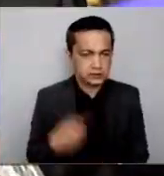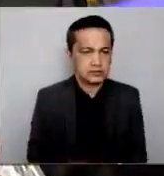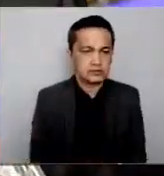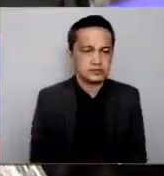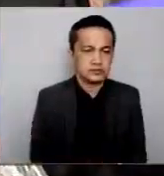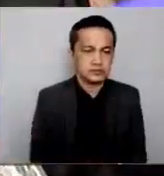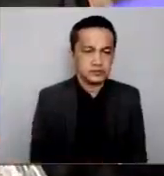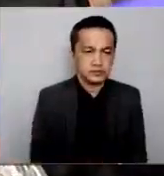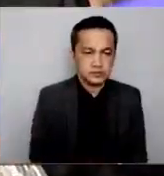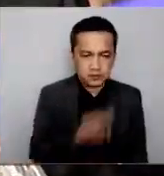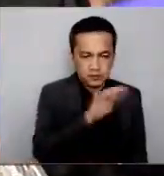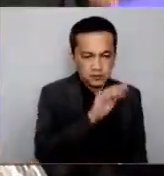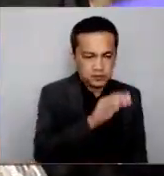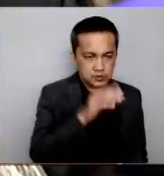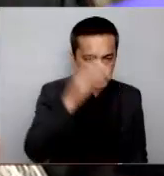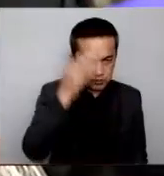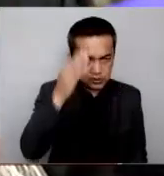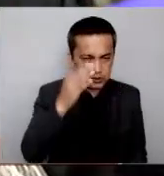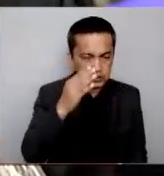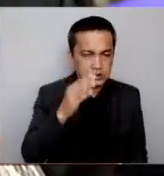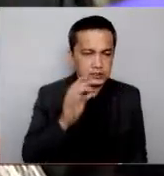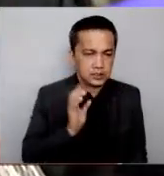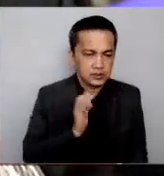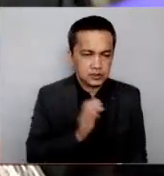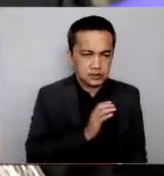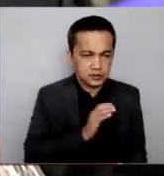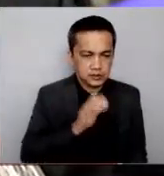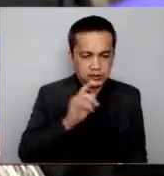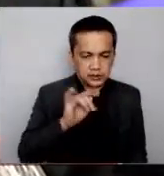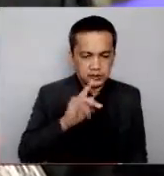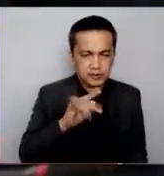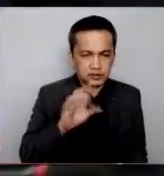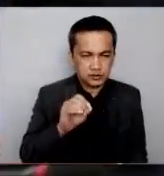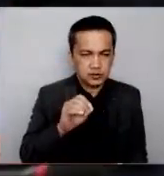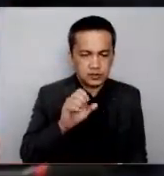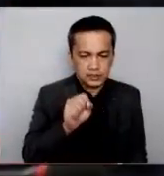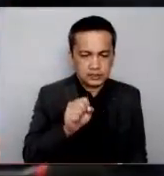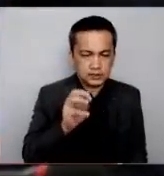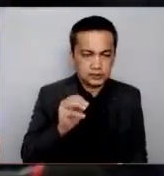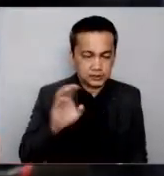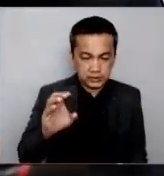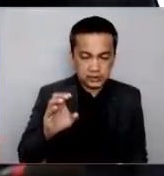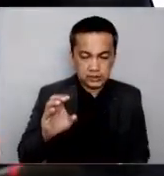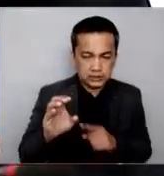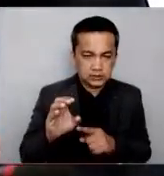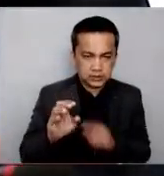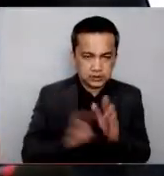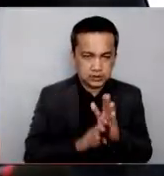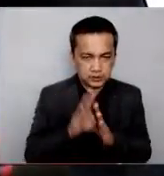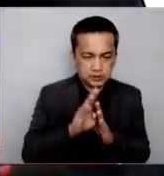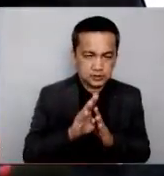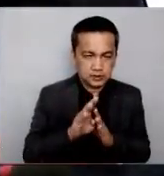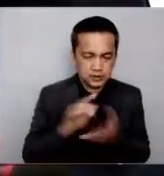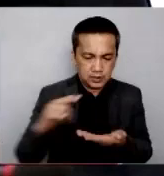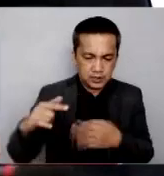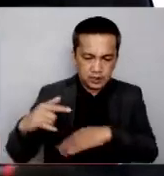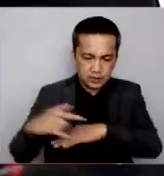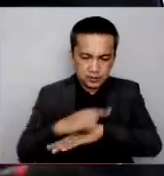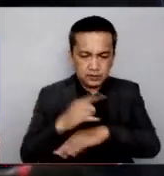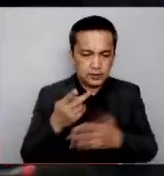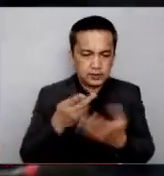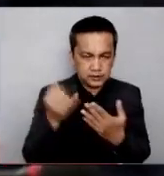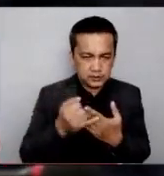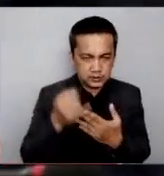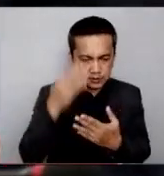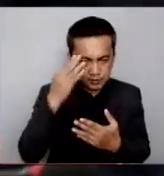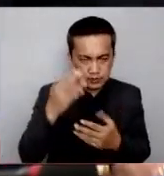Kinalampag naman ni Bulacan 2nd District Congresswoman Tina Pancho ang San Miguel Corporation na siyang nagde-develop ng airport project sa Bulacan na pakitaan